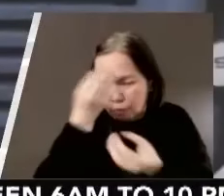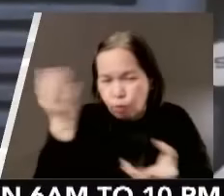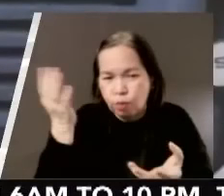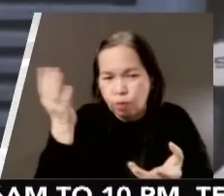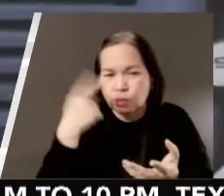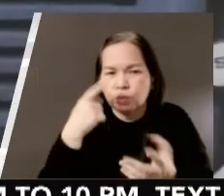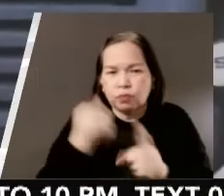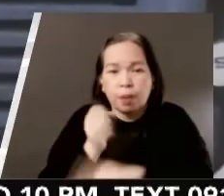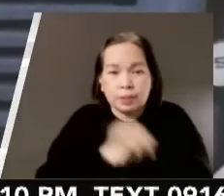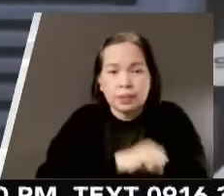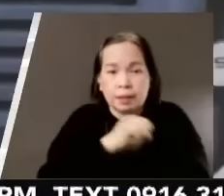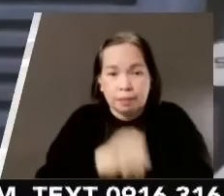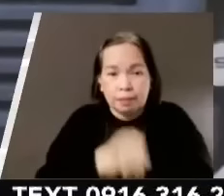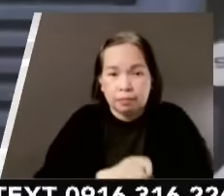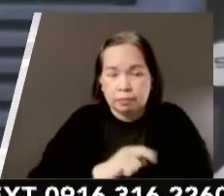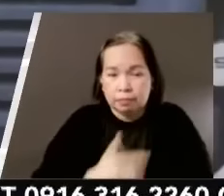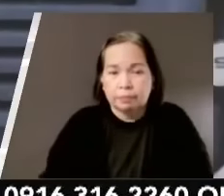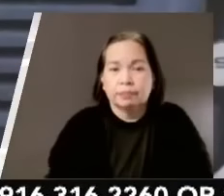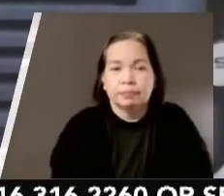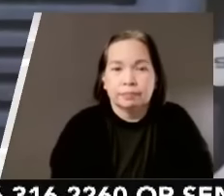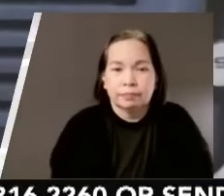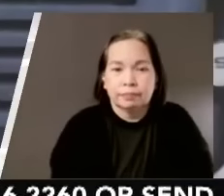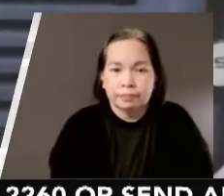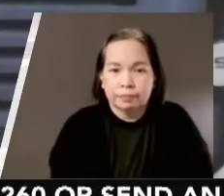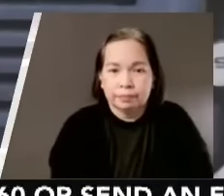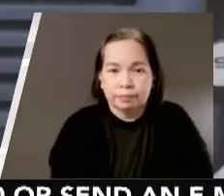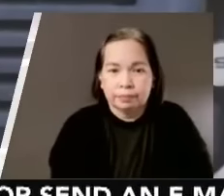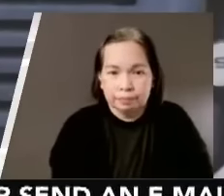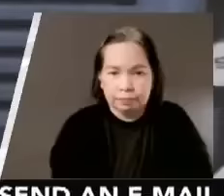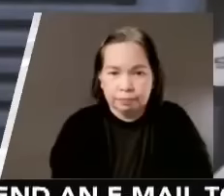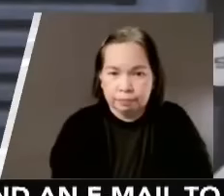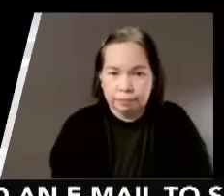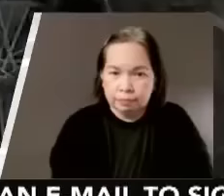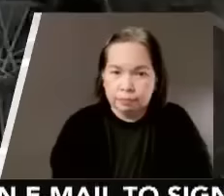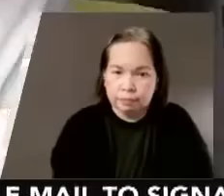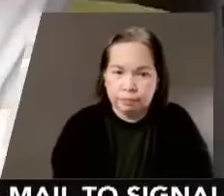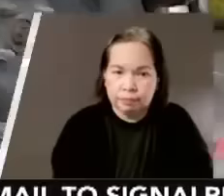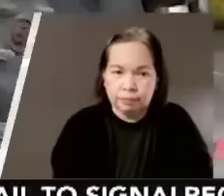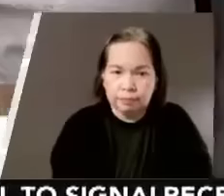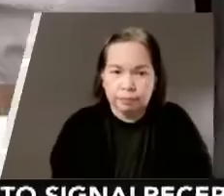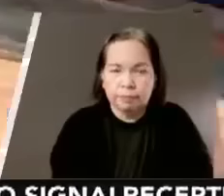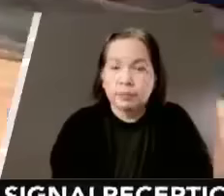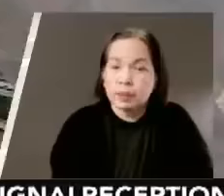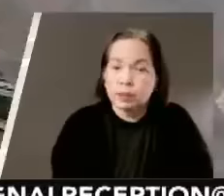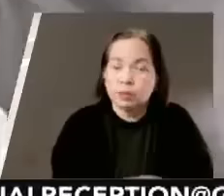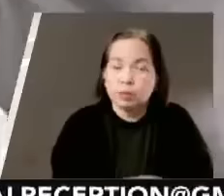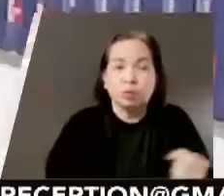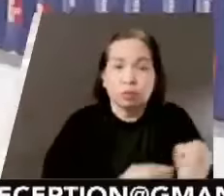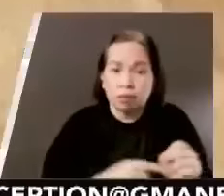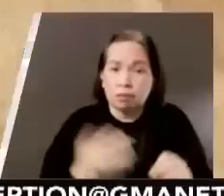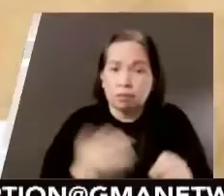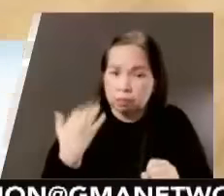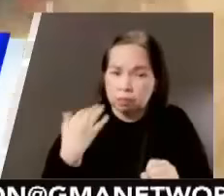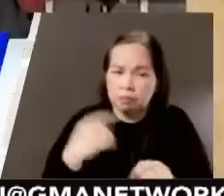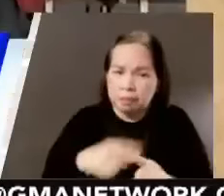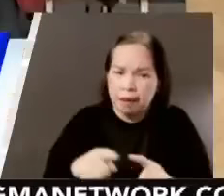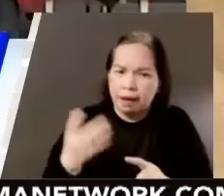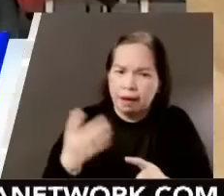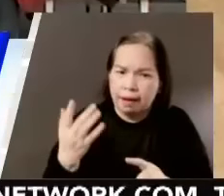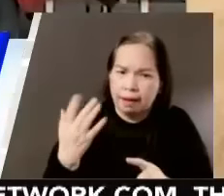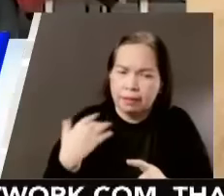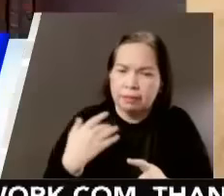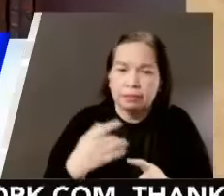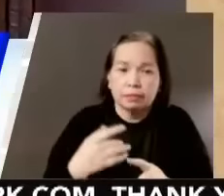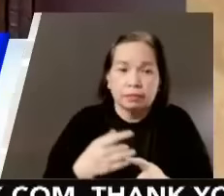Nagmistulan ang library. Taong 2000 pa sinimulan at sa loob ng mahabang panahon, ang aklatan sa lansangan